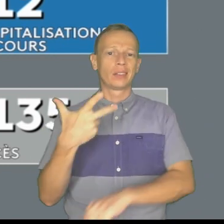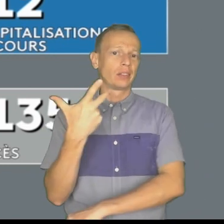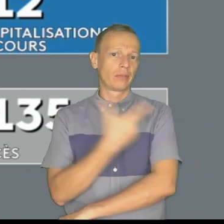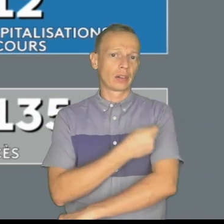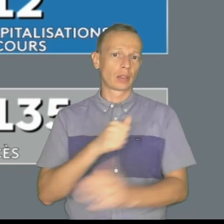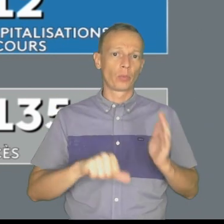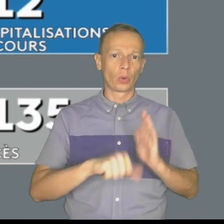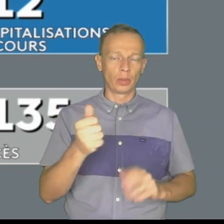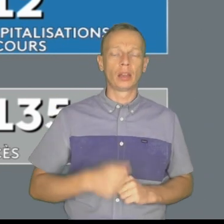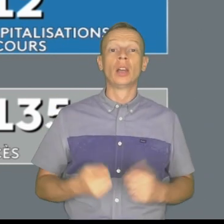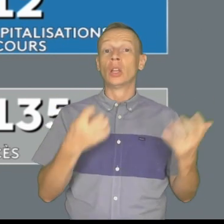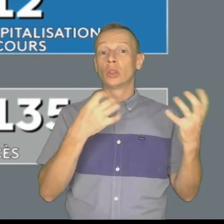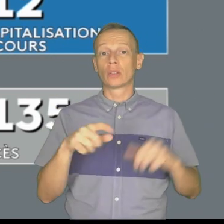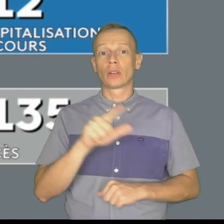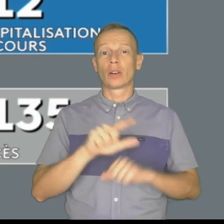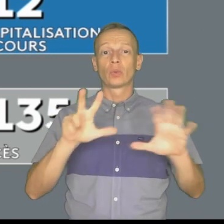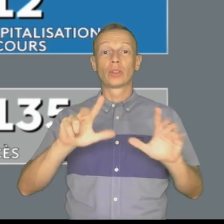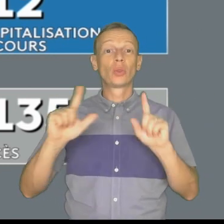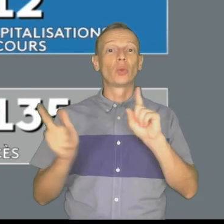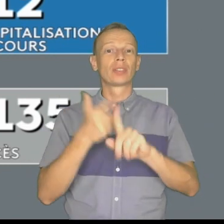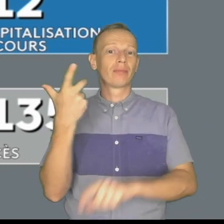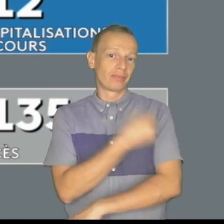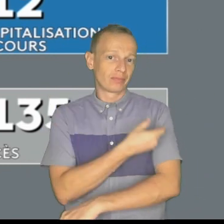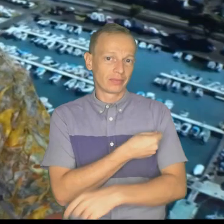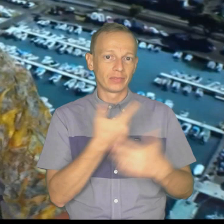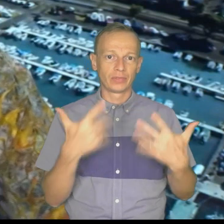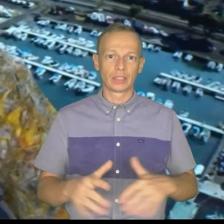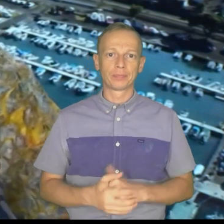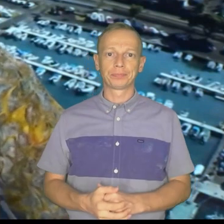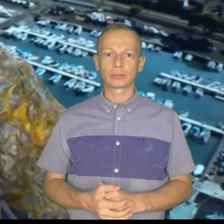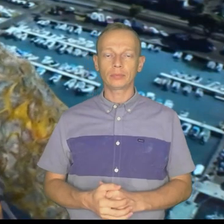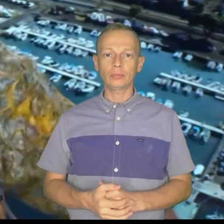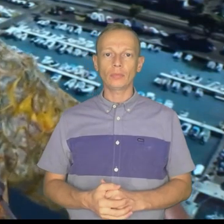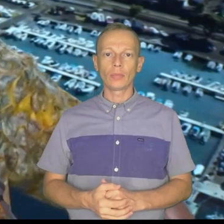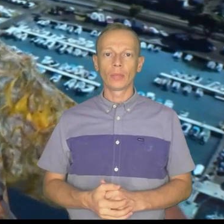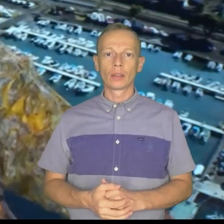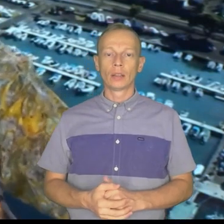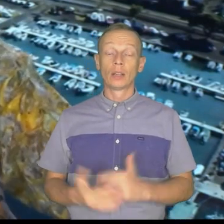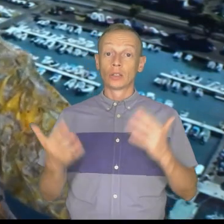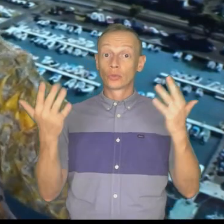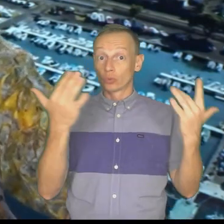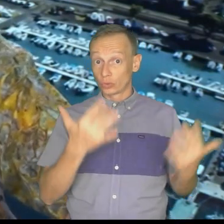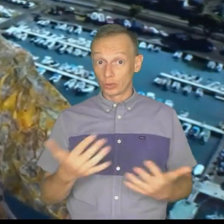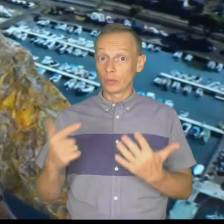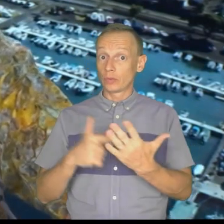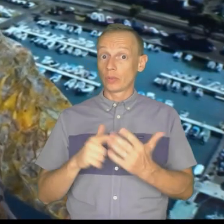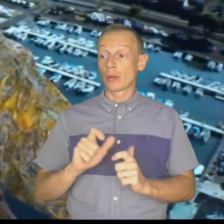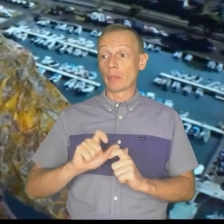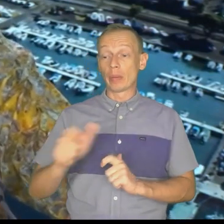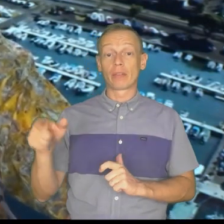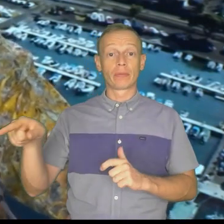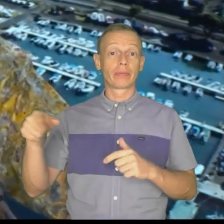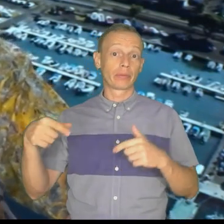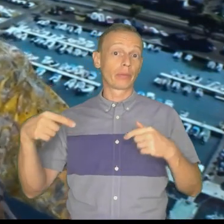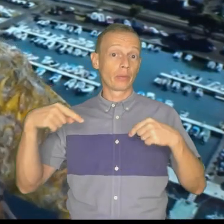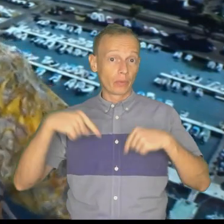la première dose de vaccin et 928 la deuxième. Et puis, si ces chiffres ont permis au pouvoir public de